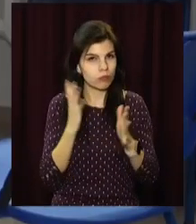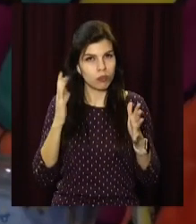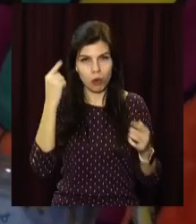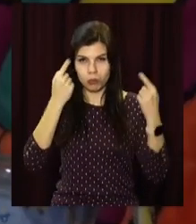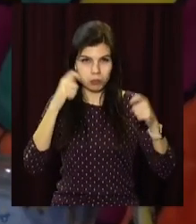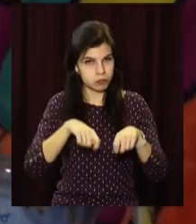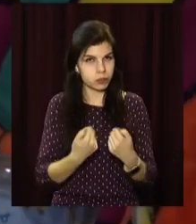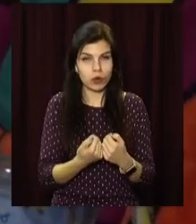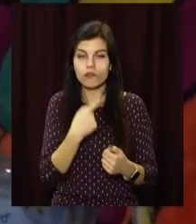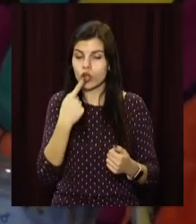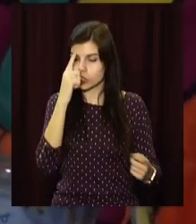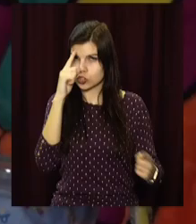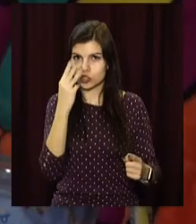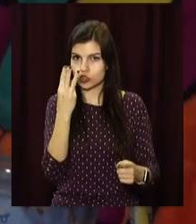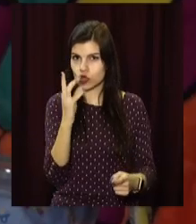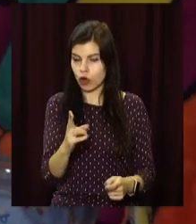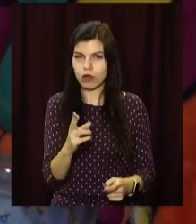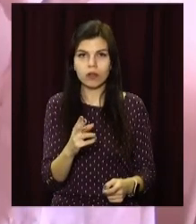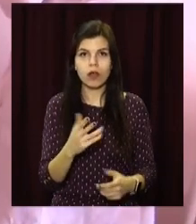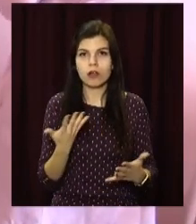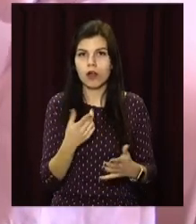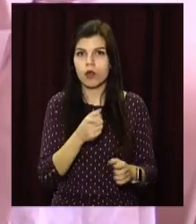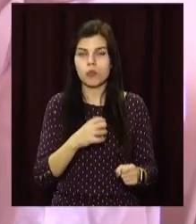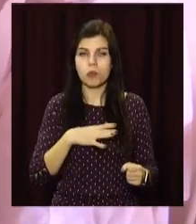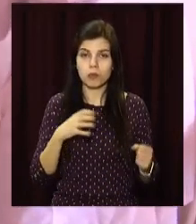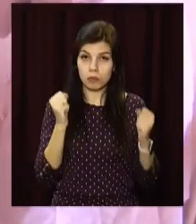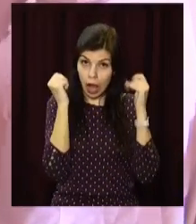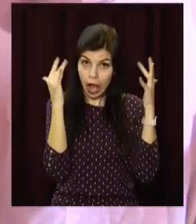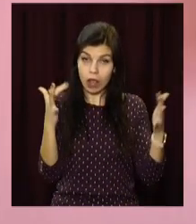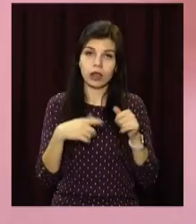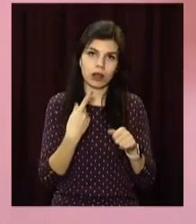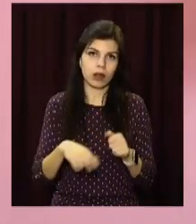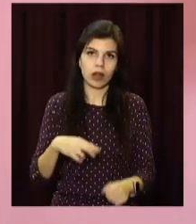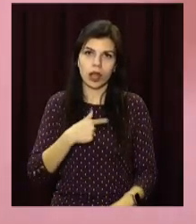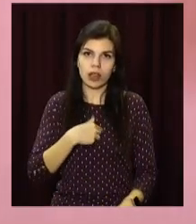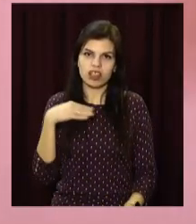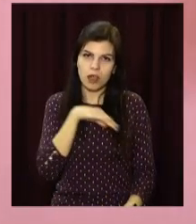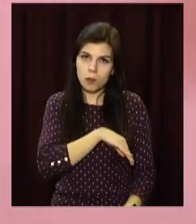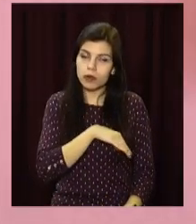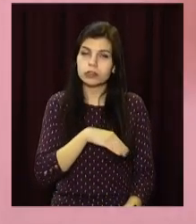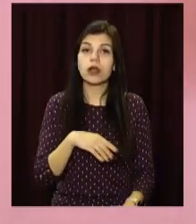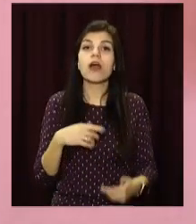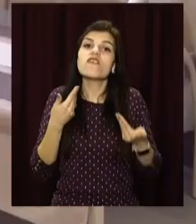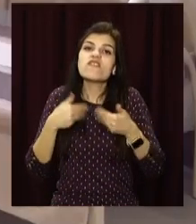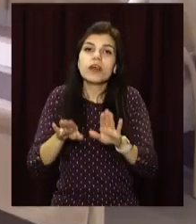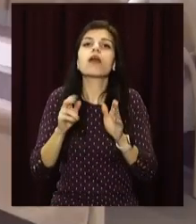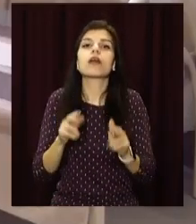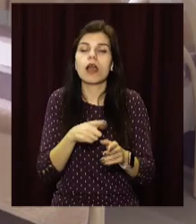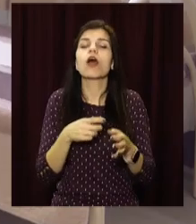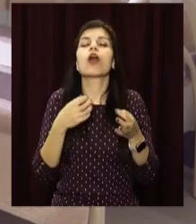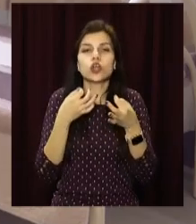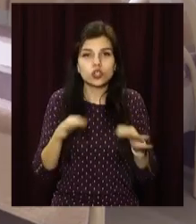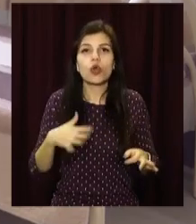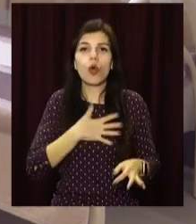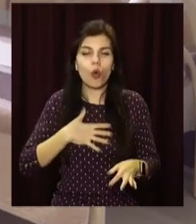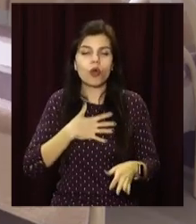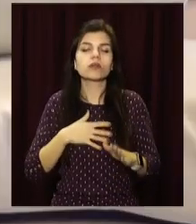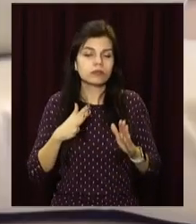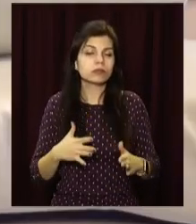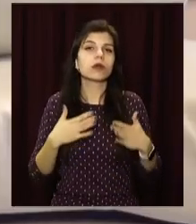реакція – шок, який може супроводжуватися істерикою або депресією. Аби вийти з цього стану, треба треба дозволити собі пережити горе, радить